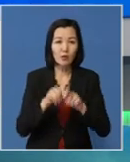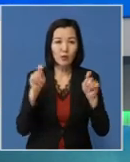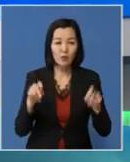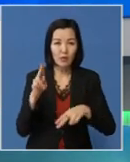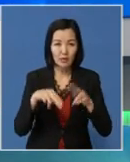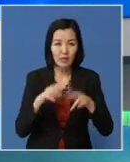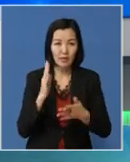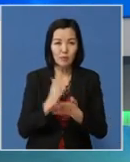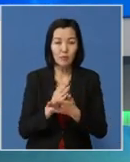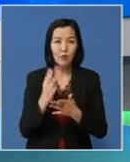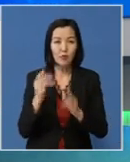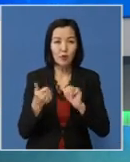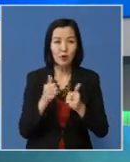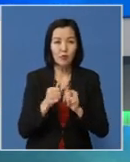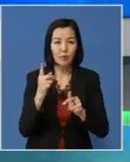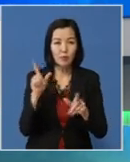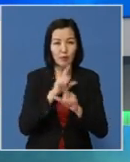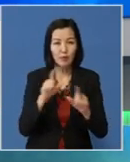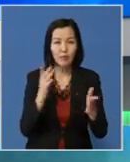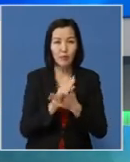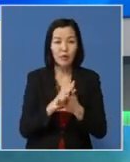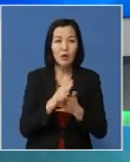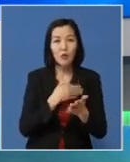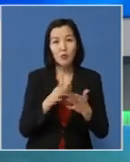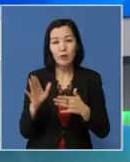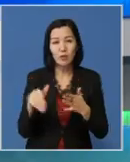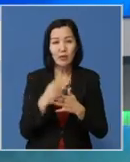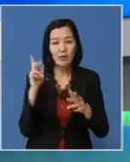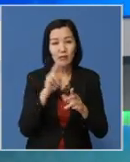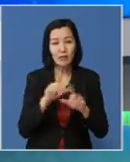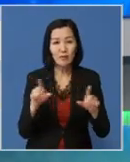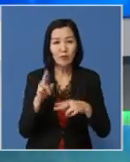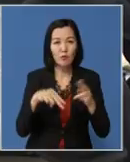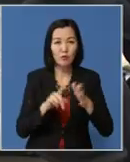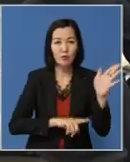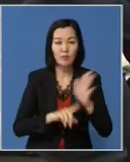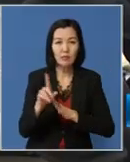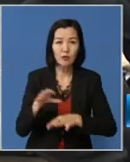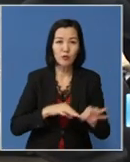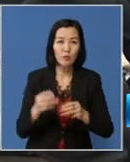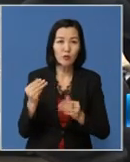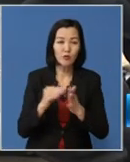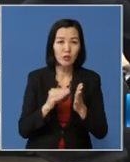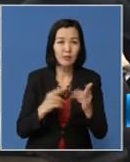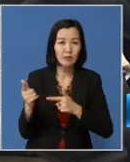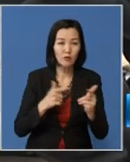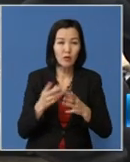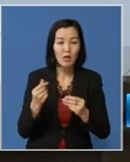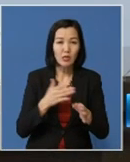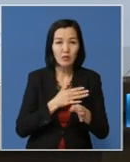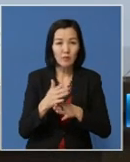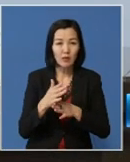Аудан орталығында 3 ауысымды 1 мектеп бар. Соны жою үшін жаңа мектеп құрылысы басталады. Оның жобалық құжаттамасы жасалып, ақшасы